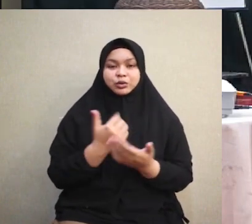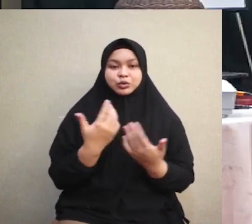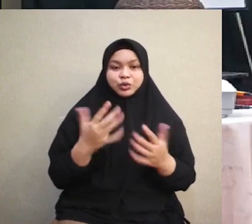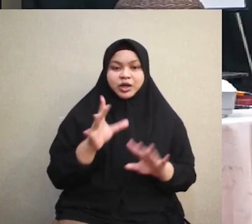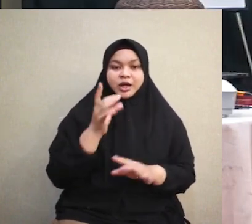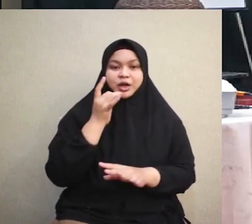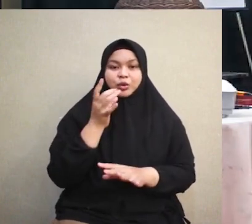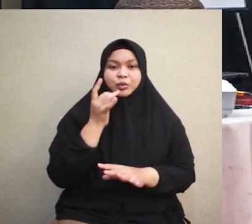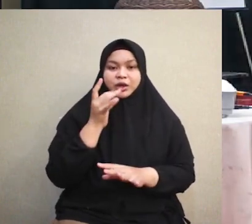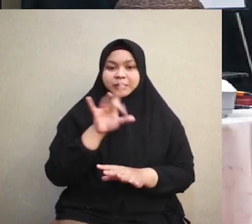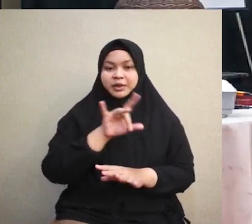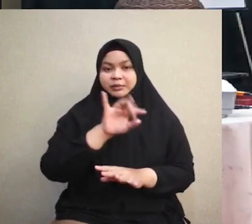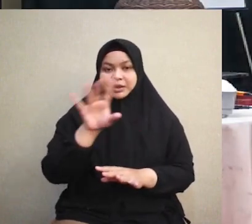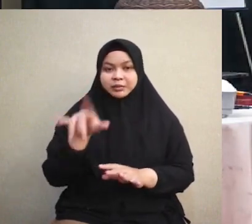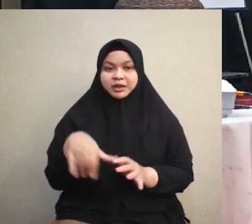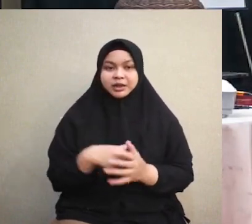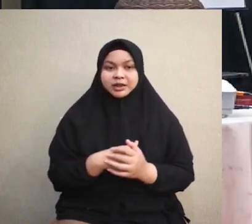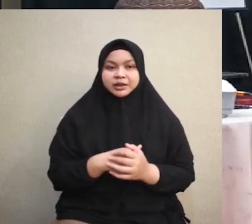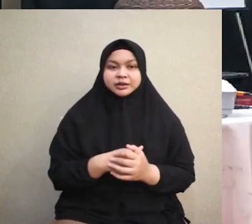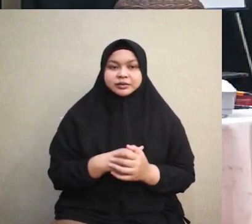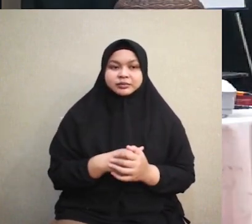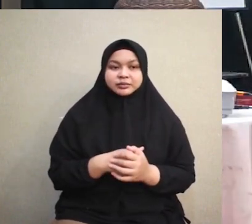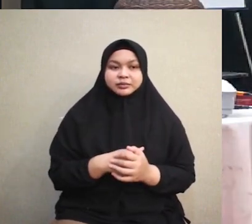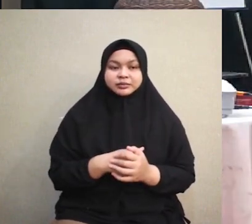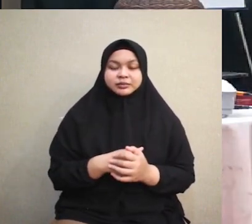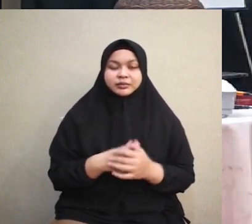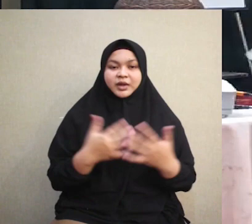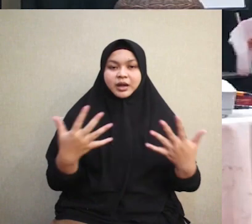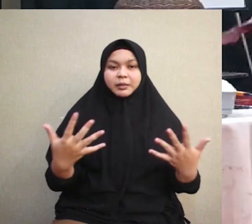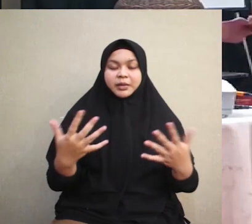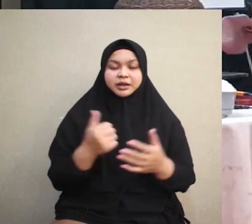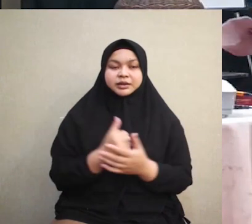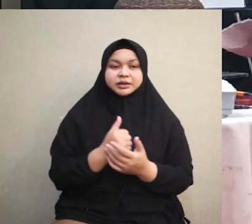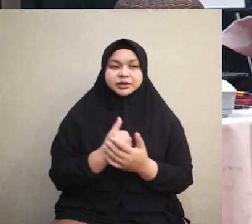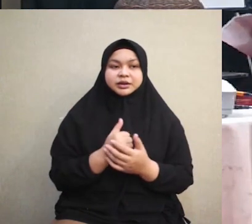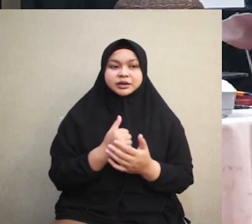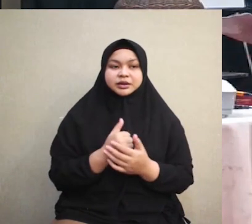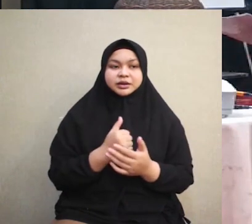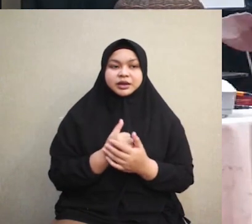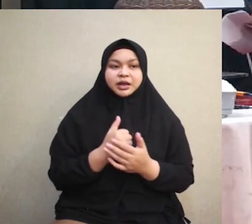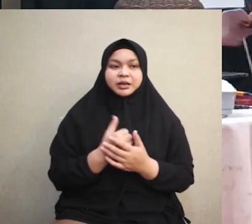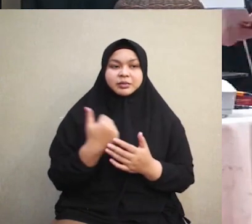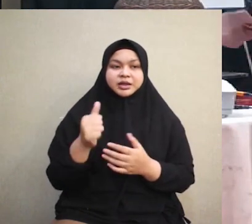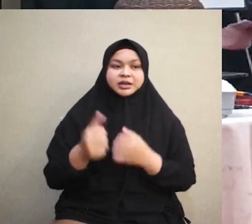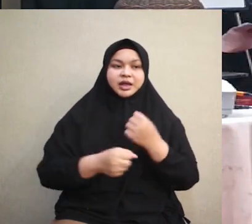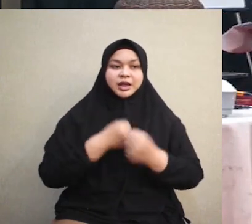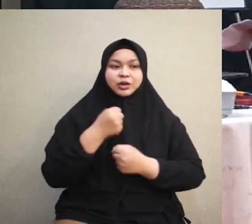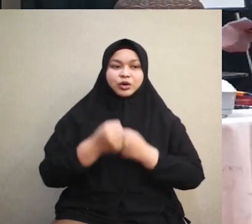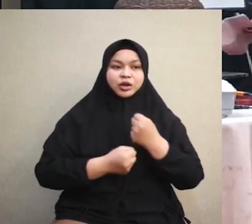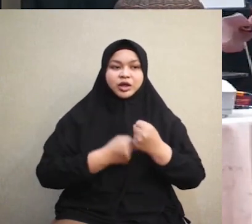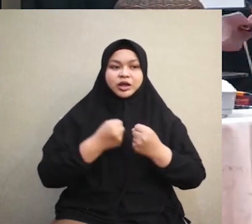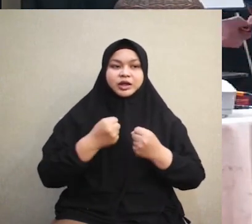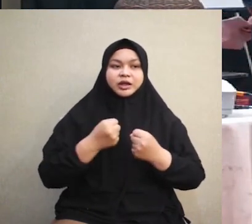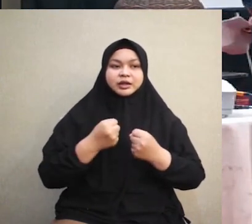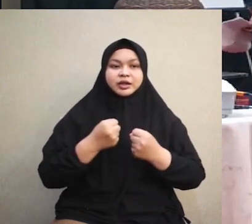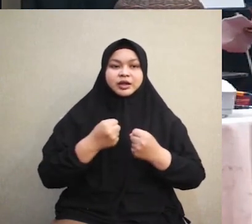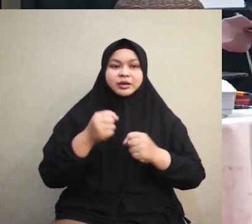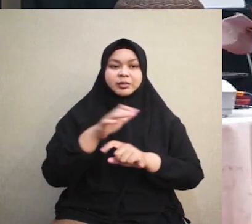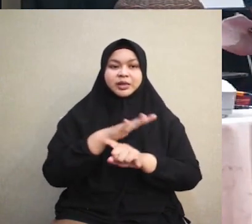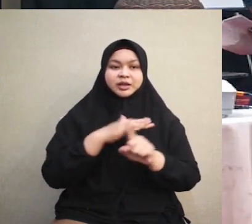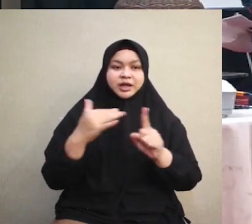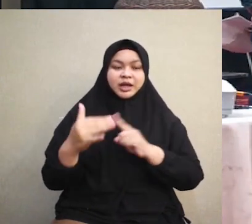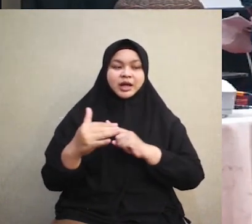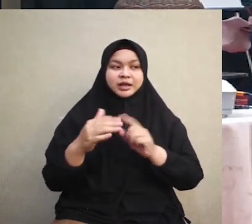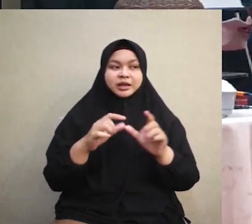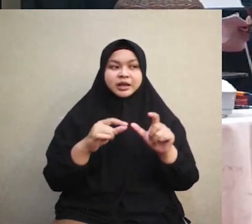rekomendasi dan segala macam gitu ya apa sih follow up yang bisa dilakukan oleh masyarakat sipil terhadap hal